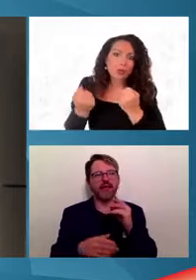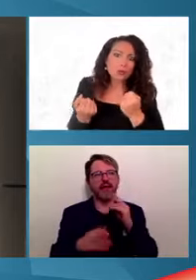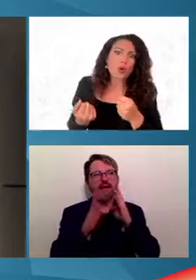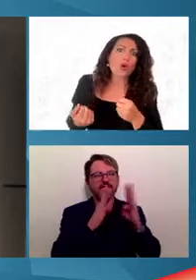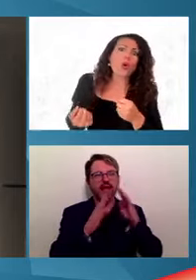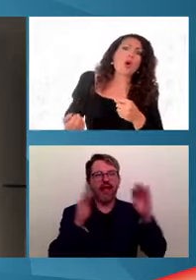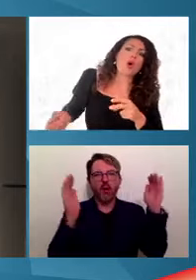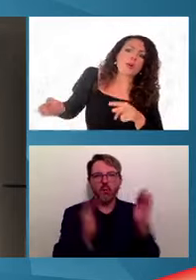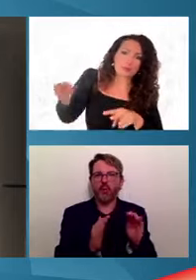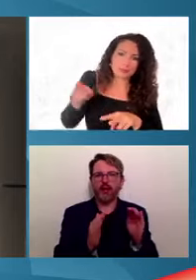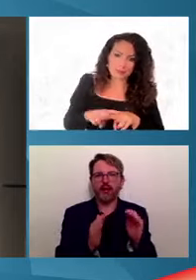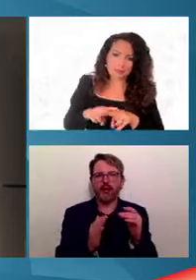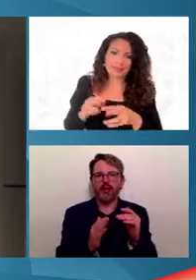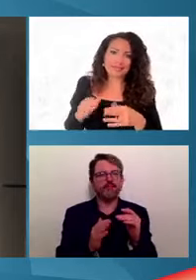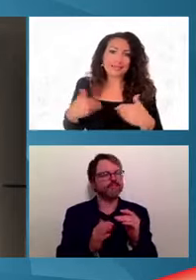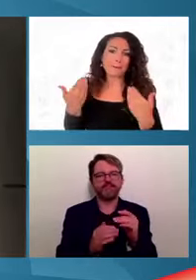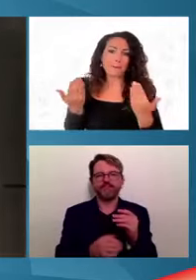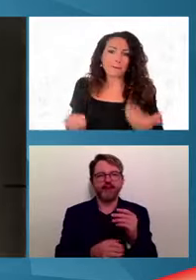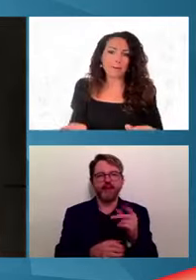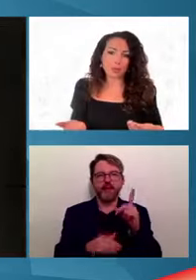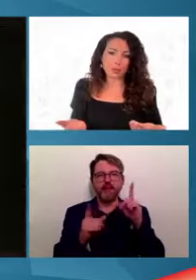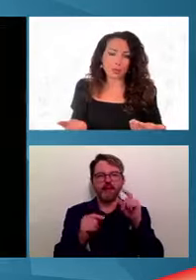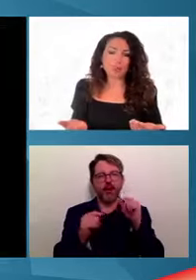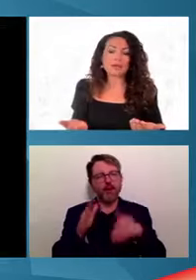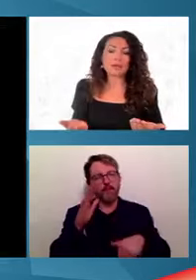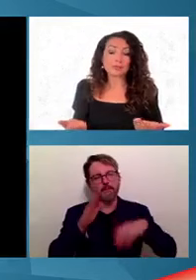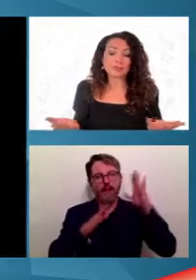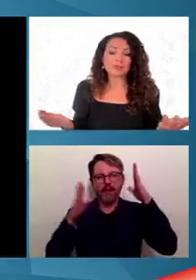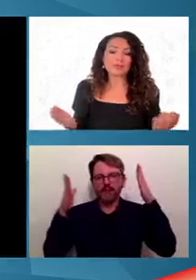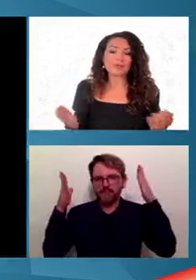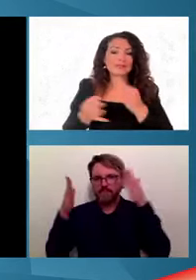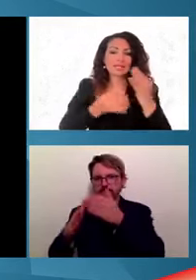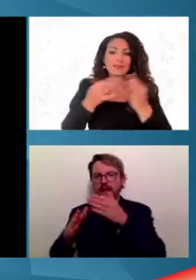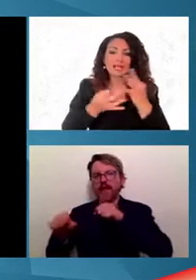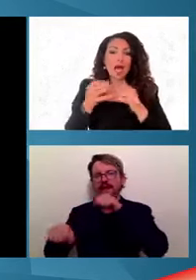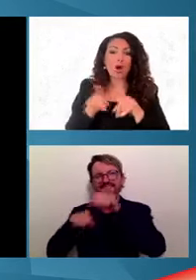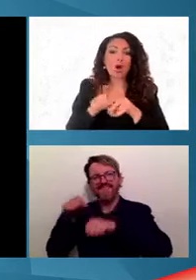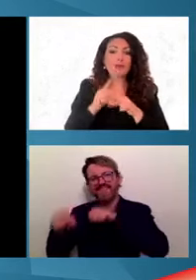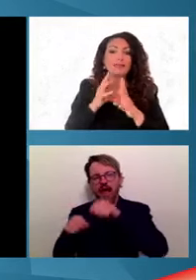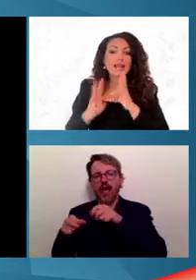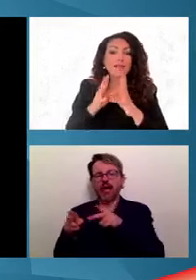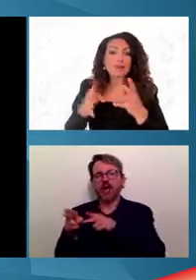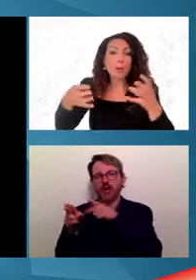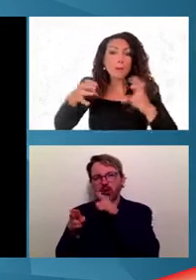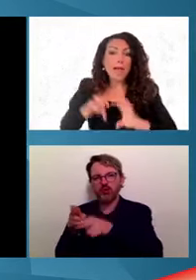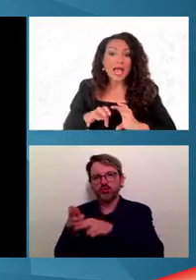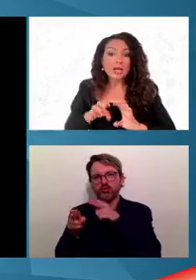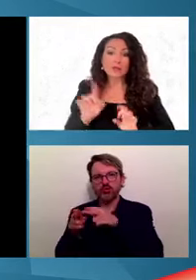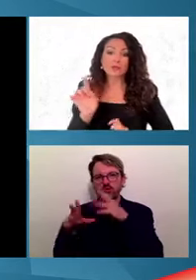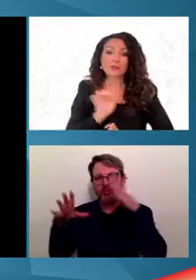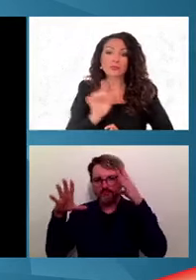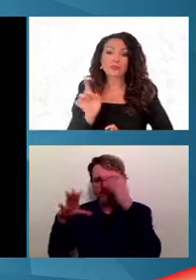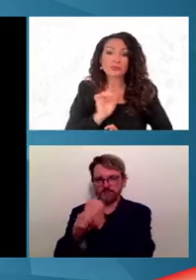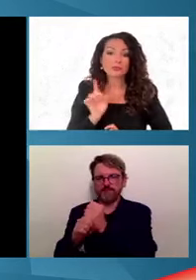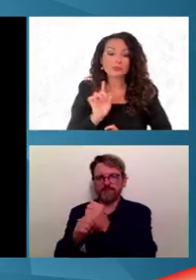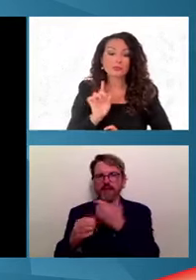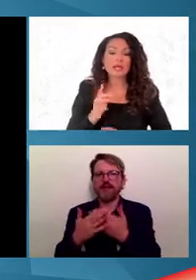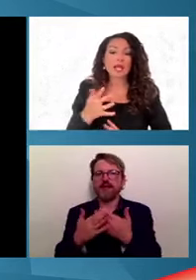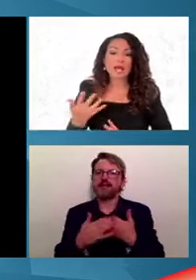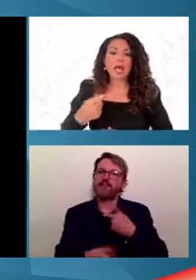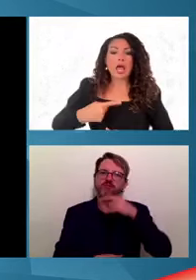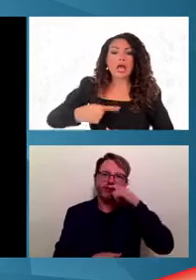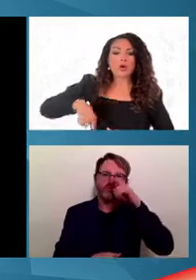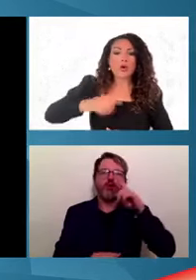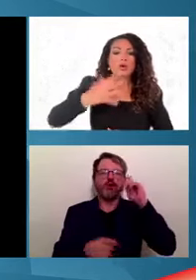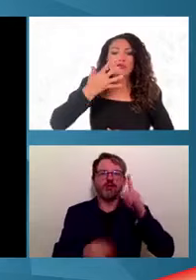war absolut Fahrrad und Zug potenzieren. Und das haben wir gemacht und ich bin stolz, dass es uns gelungen